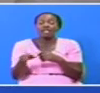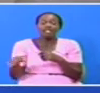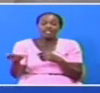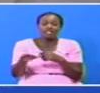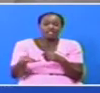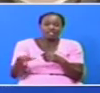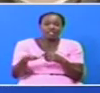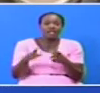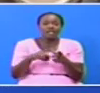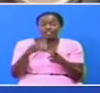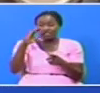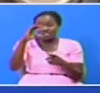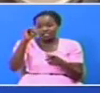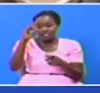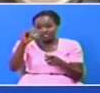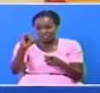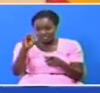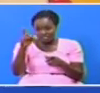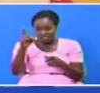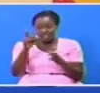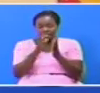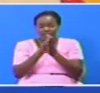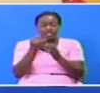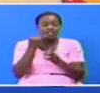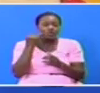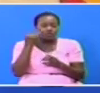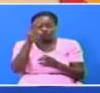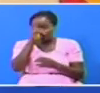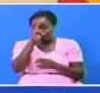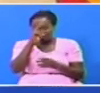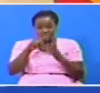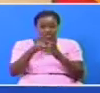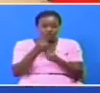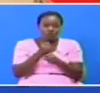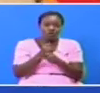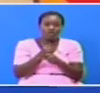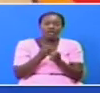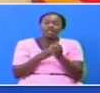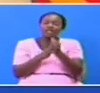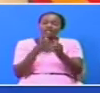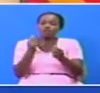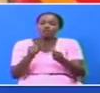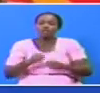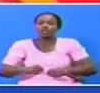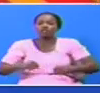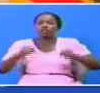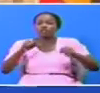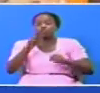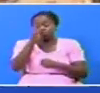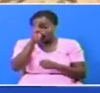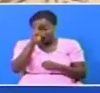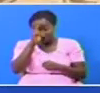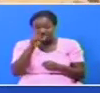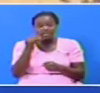ndipo maafisa wa ujasusi na polisi mjini Nakuru wakaanza kazi mara moja wakiongozwa na mkuu wa polisi kaunti ya Nakuru